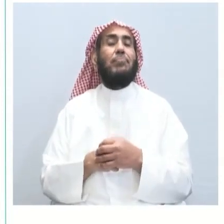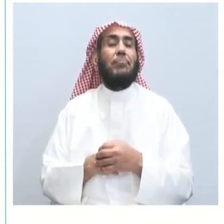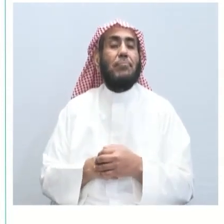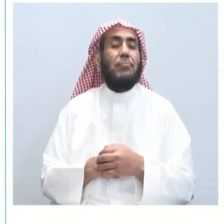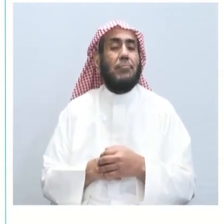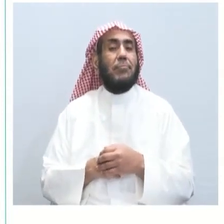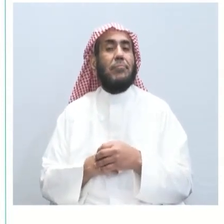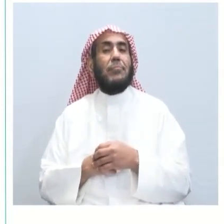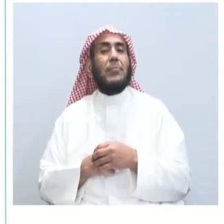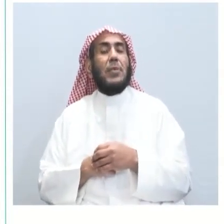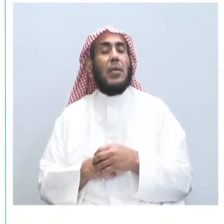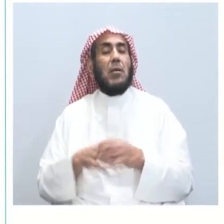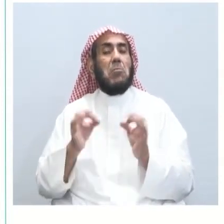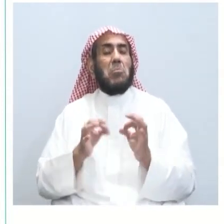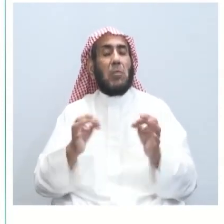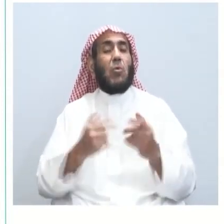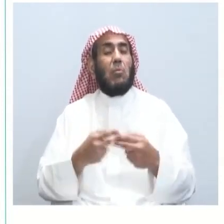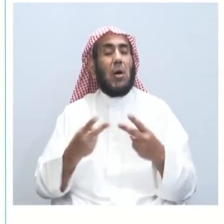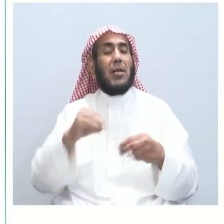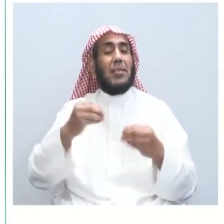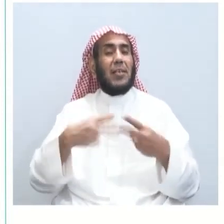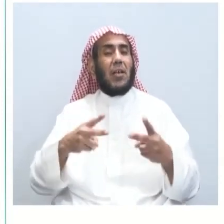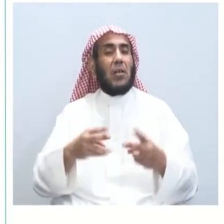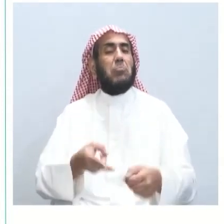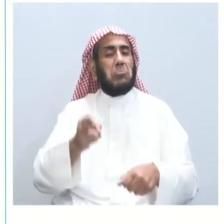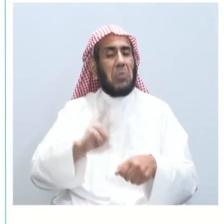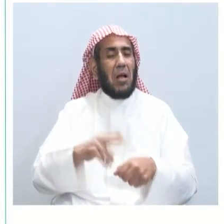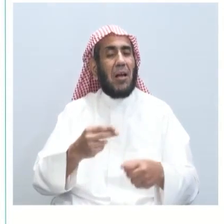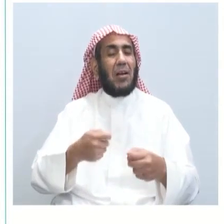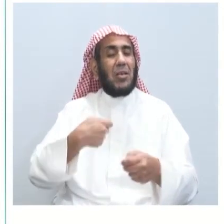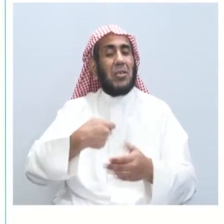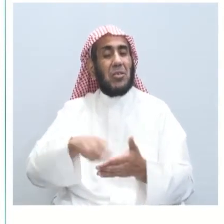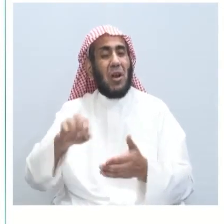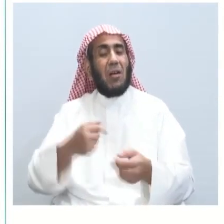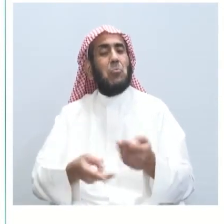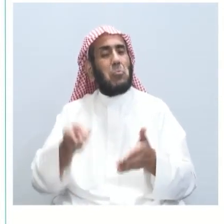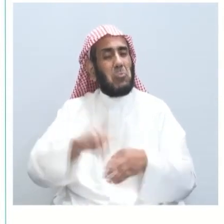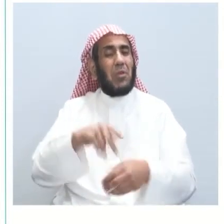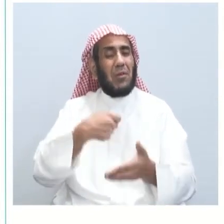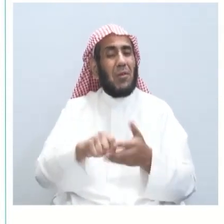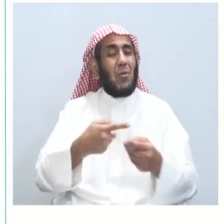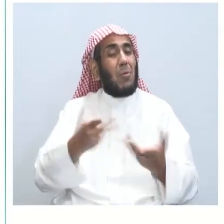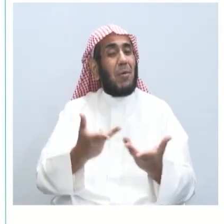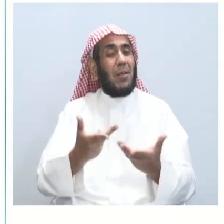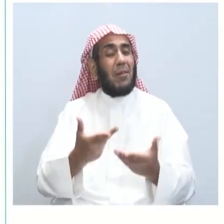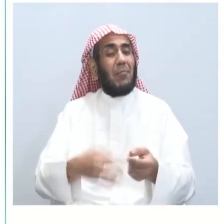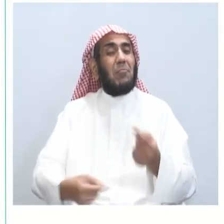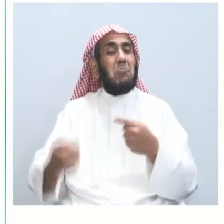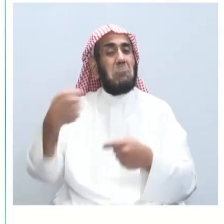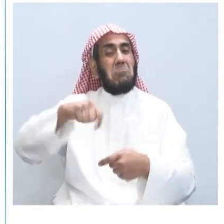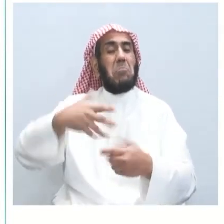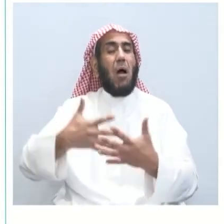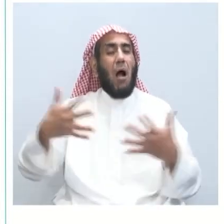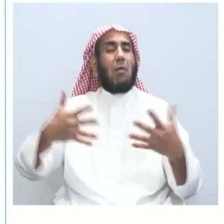الربحيه من الطبيعي كلما زاد الرضا تكرر الشراء وبالتالي في حاله تكرار الشراء سيكون هنالك ماذا ربحيه